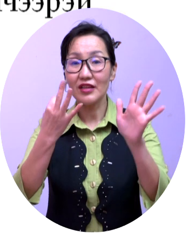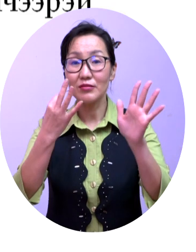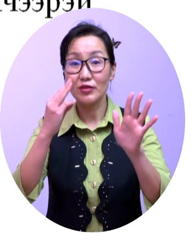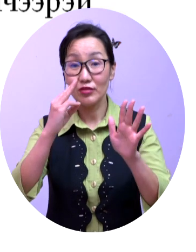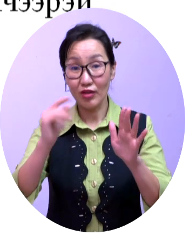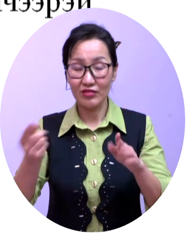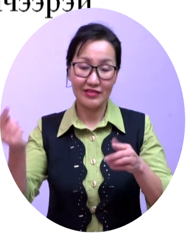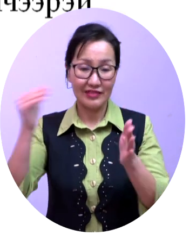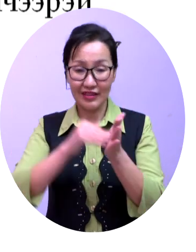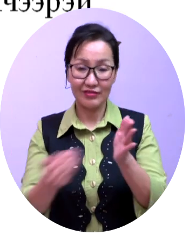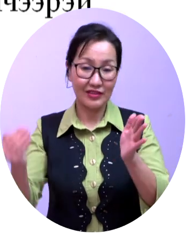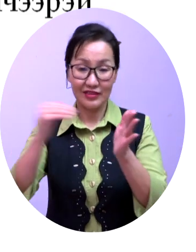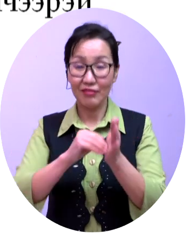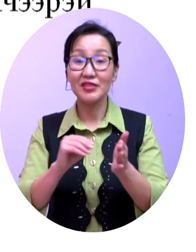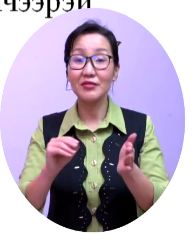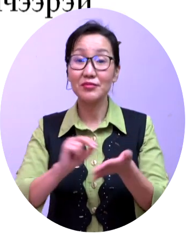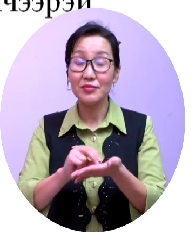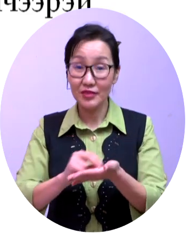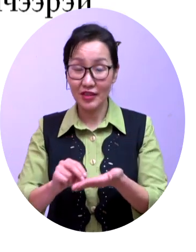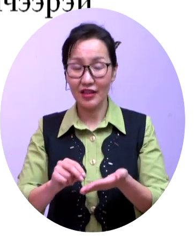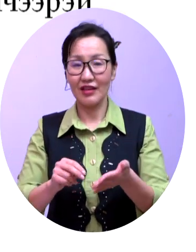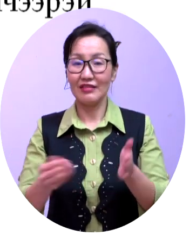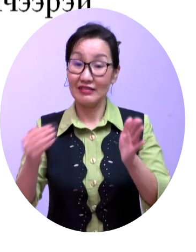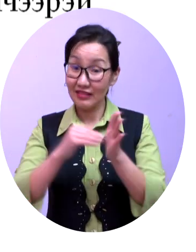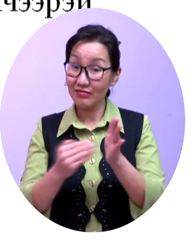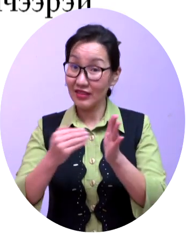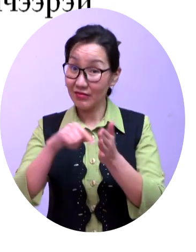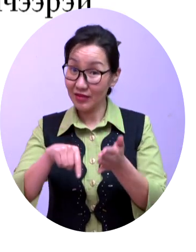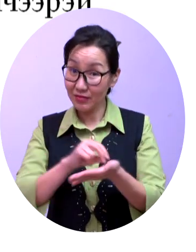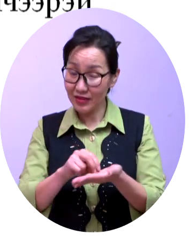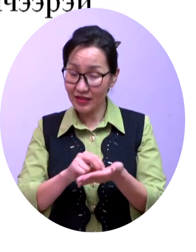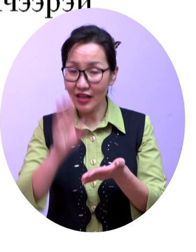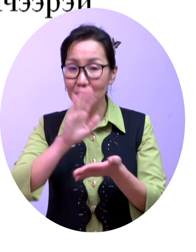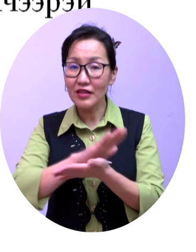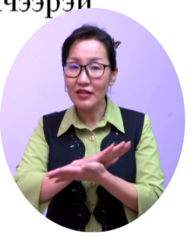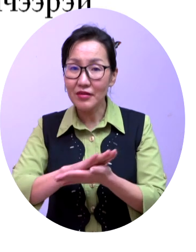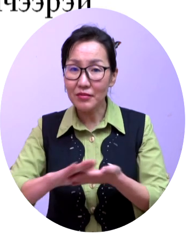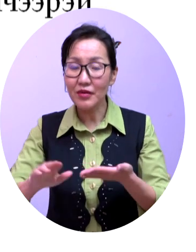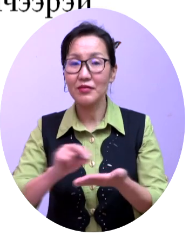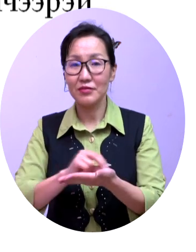Давтан давтан бичгтээ Нямба сайхан бичиг тэмдэглээрэй.